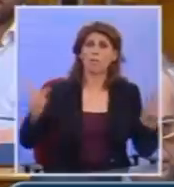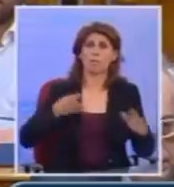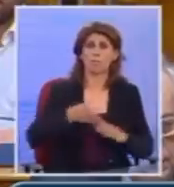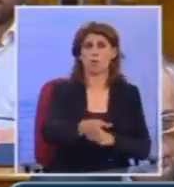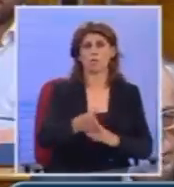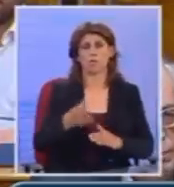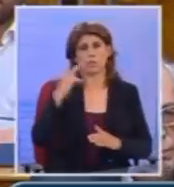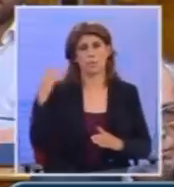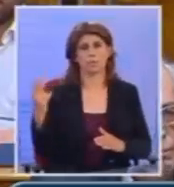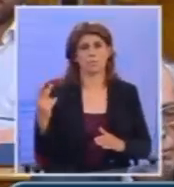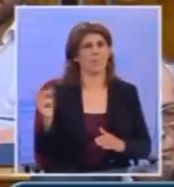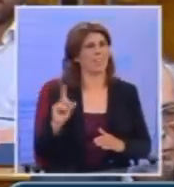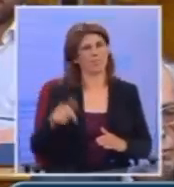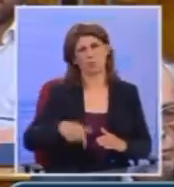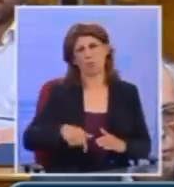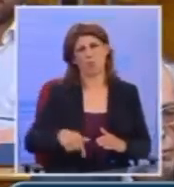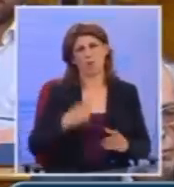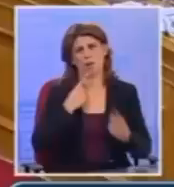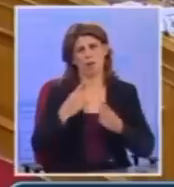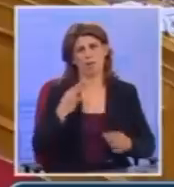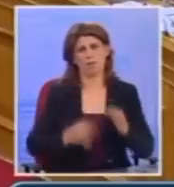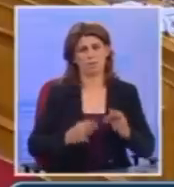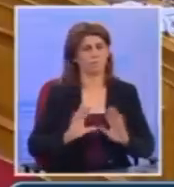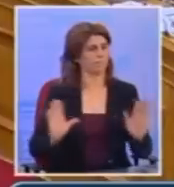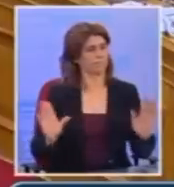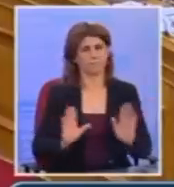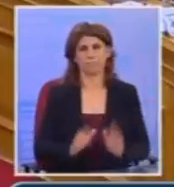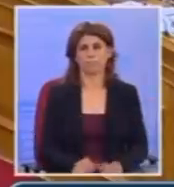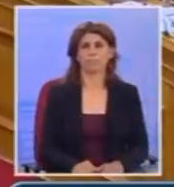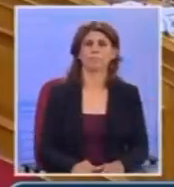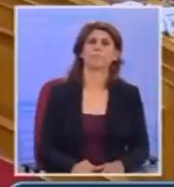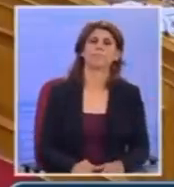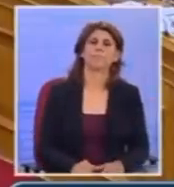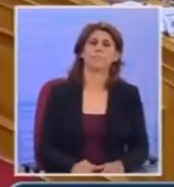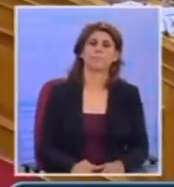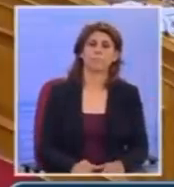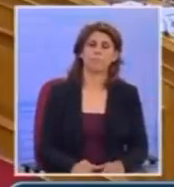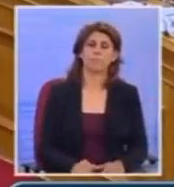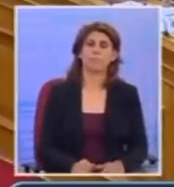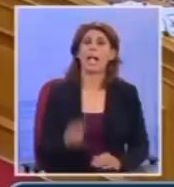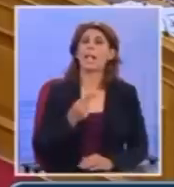στην τριτοβάθμια εκπαίδευση. Δεν είναι όμως του παρόντος αυτό. Στο θέμα που θέσατε